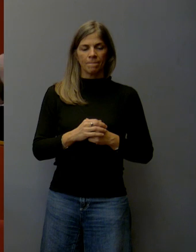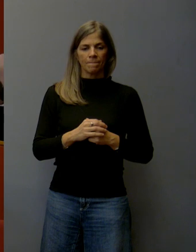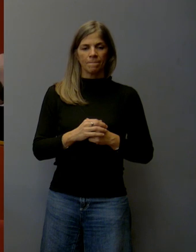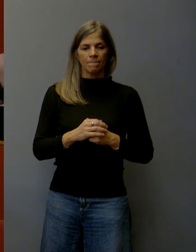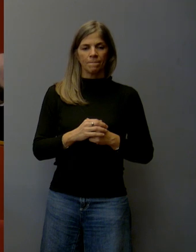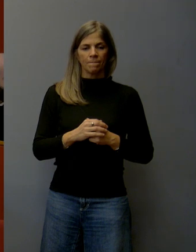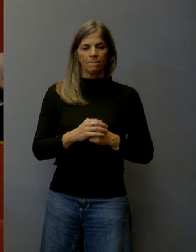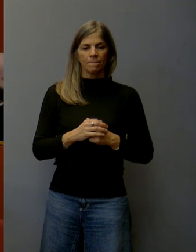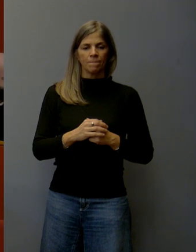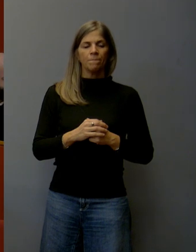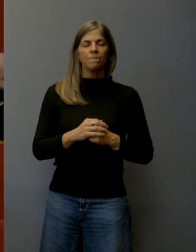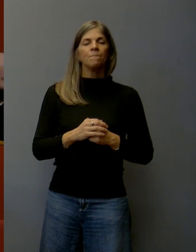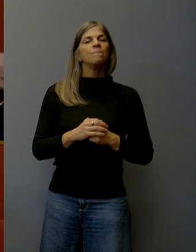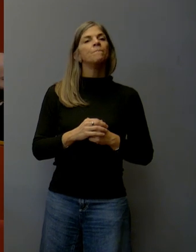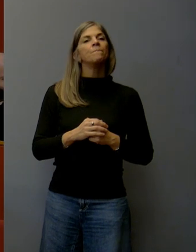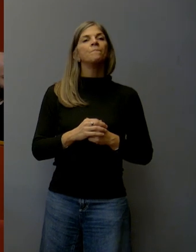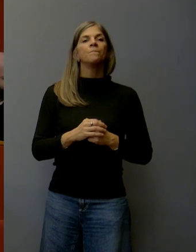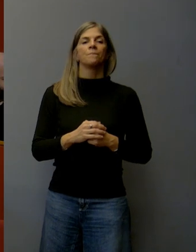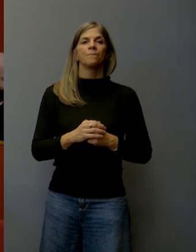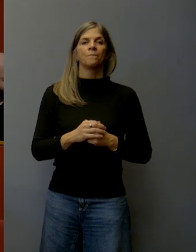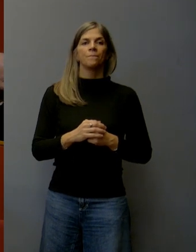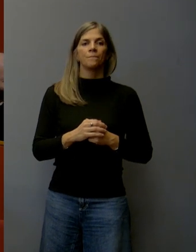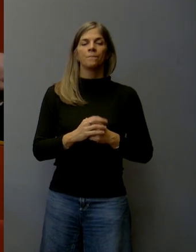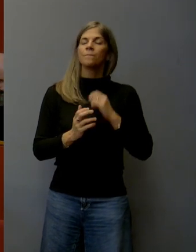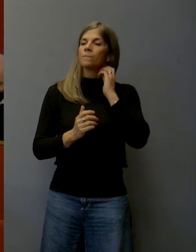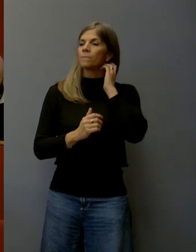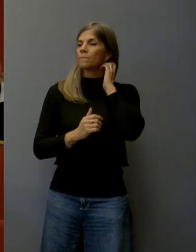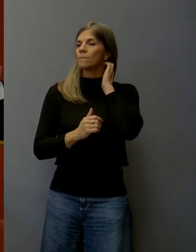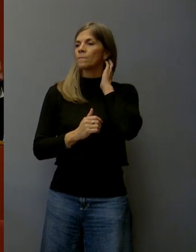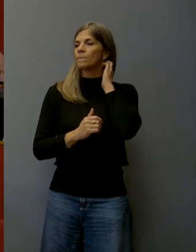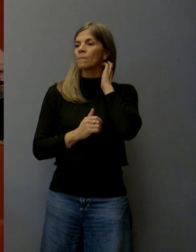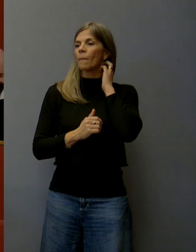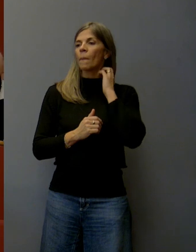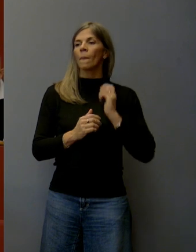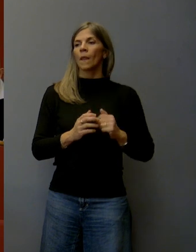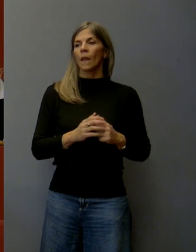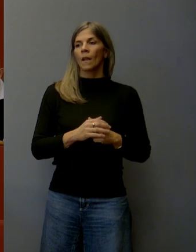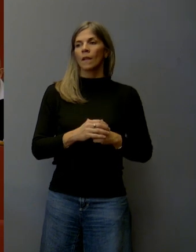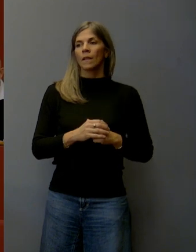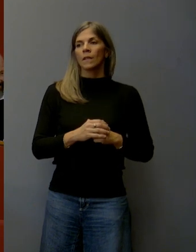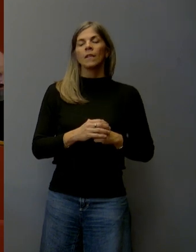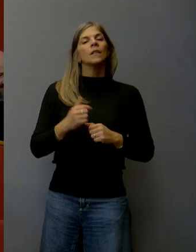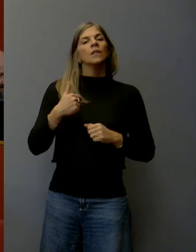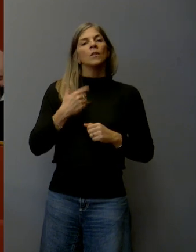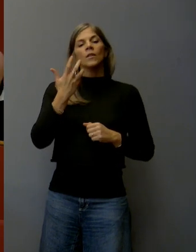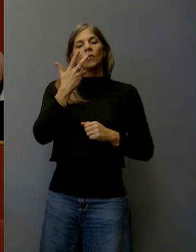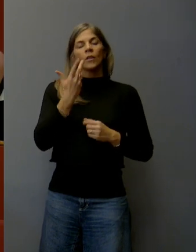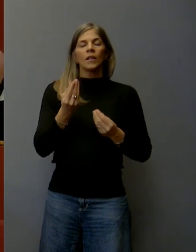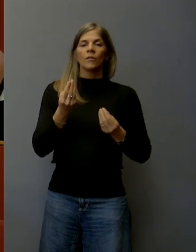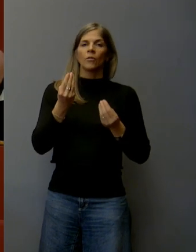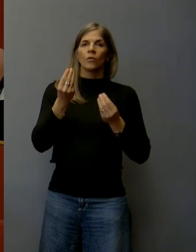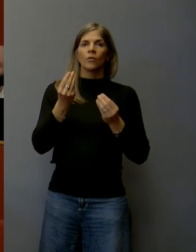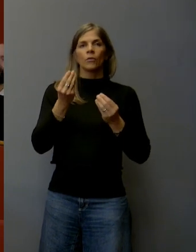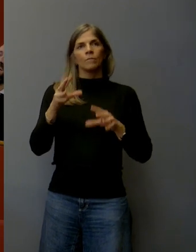io volevo fare un un ragionamento generale che poi cercherò di rendere più completo